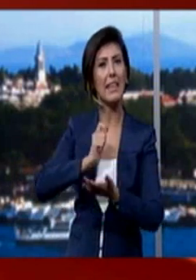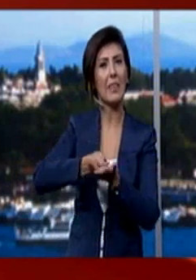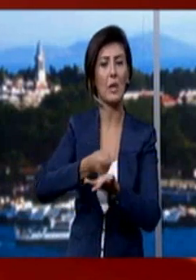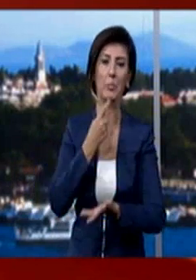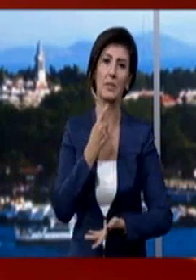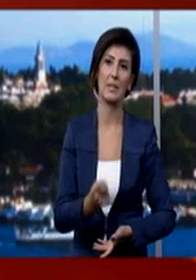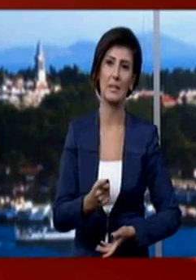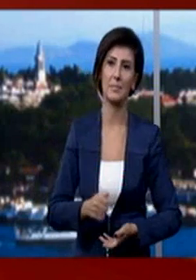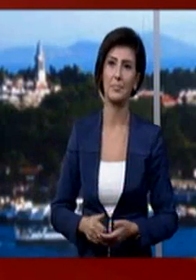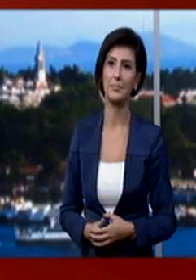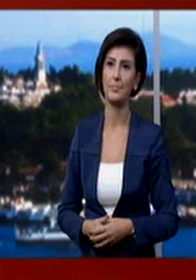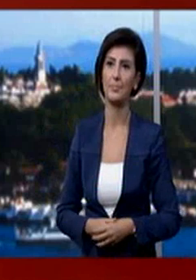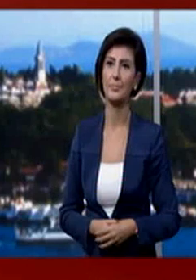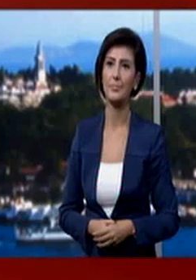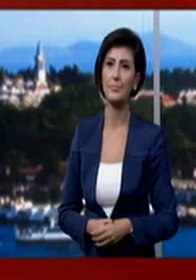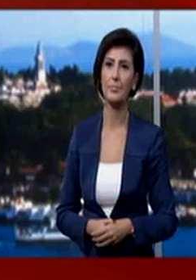dedi.